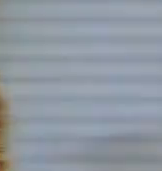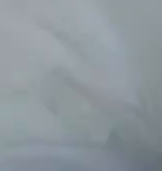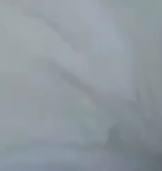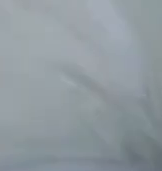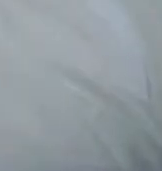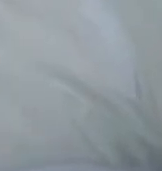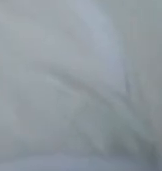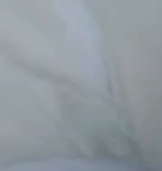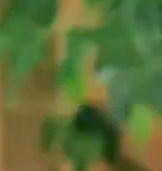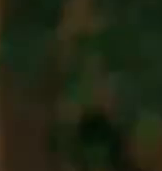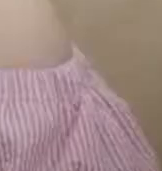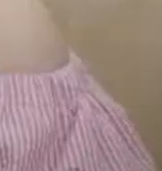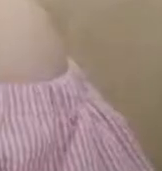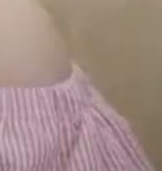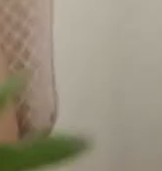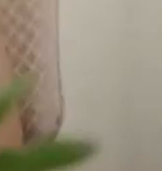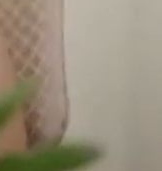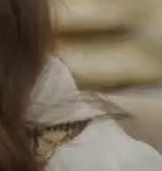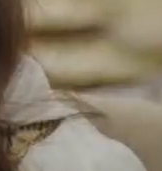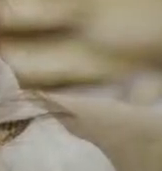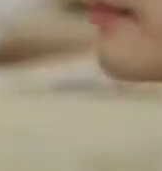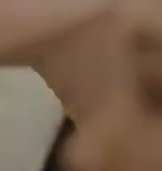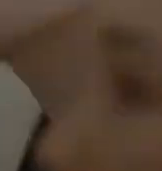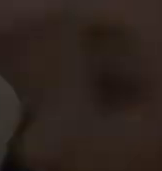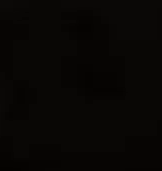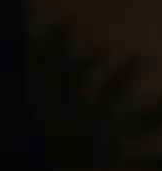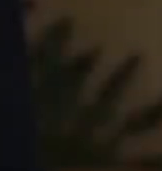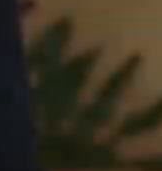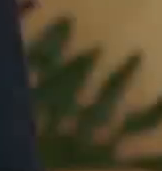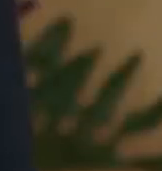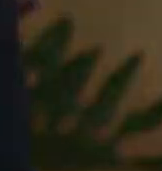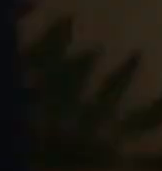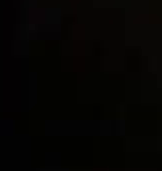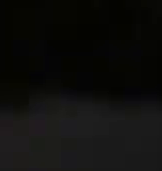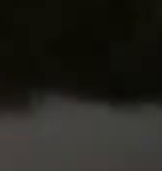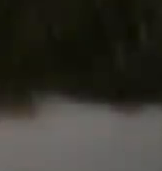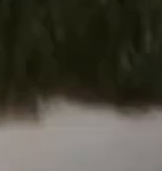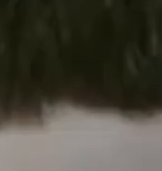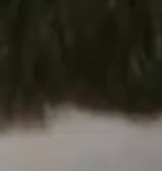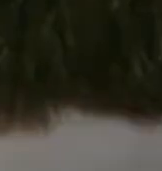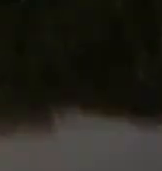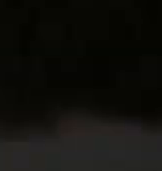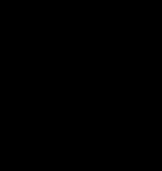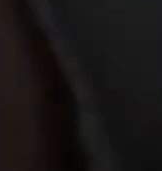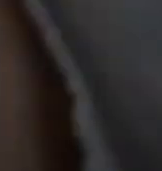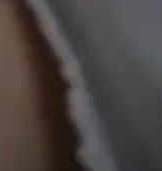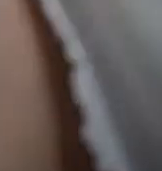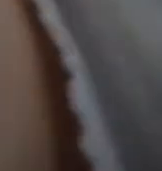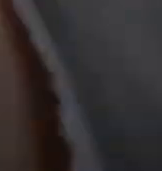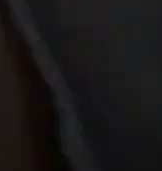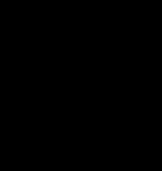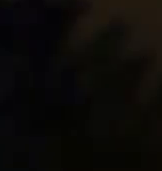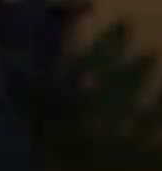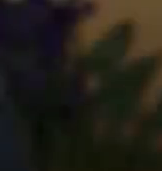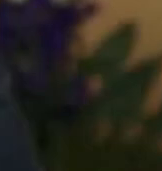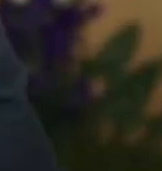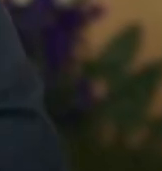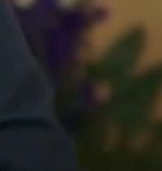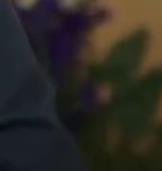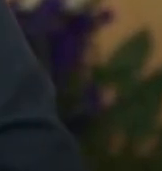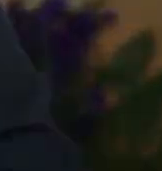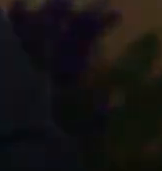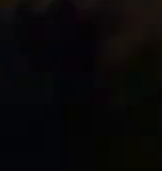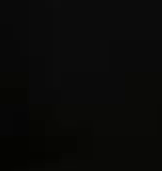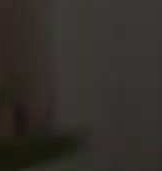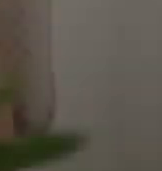Kendra. Bagong buhay, bagong simula. Ang gandang tingnan na sisimulan ko ulit yung bagong chapter